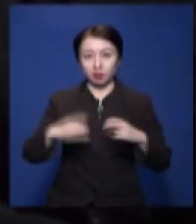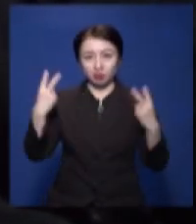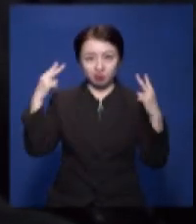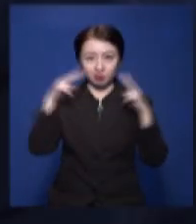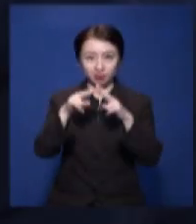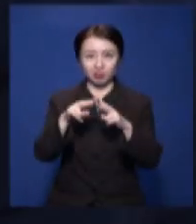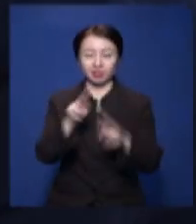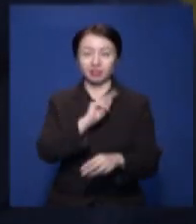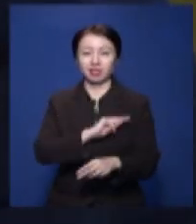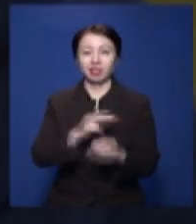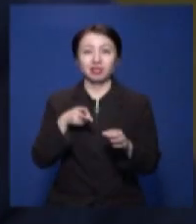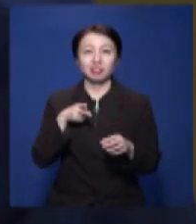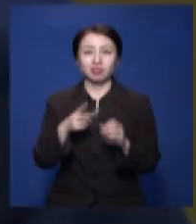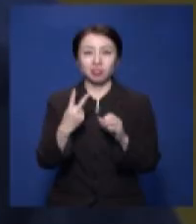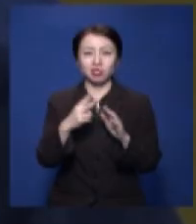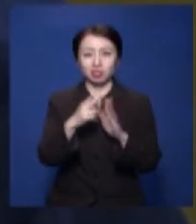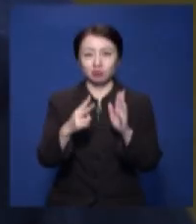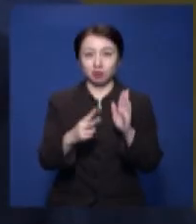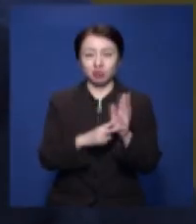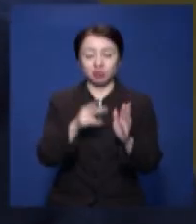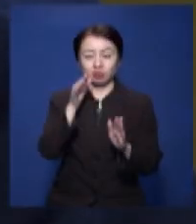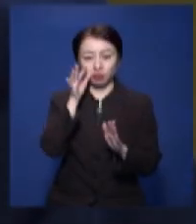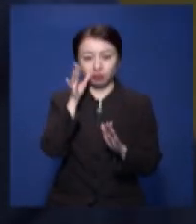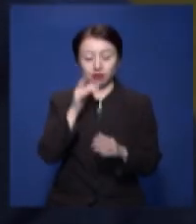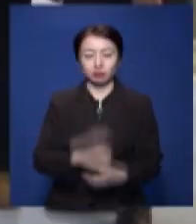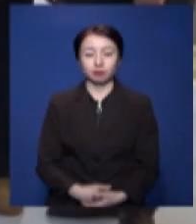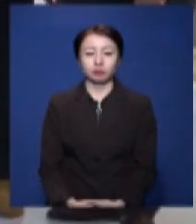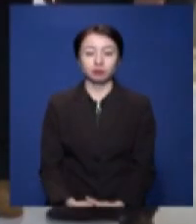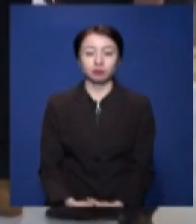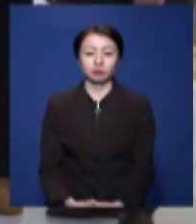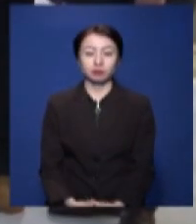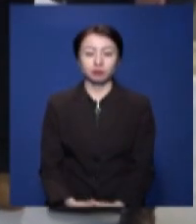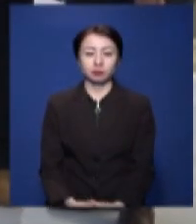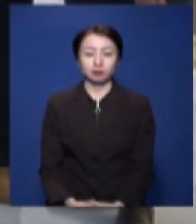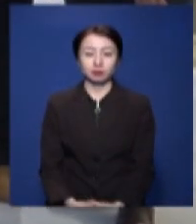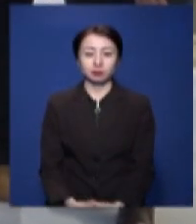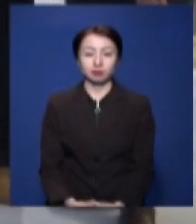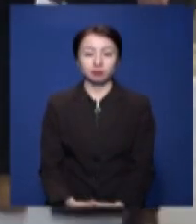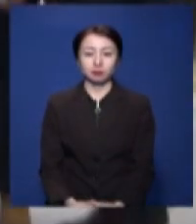университетами действует с 2017 года. Мадина Нуркина, Дамир Искендиров, служба новостей.